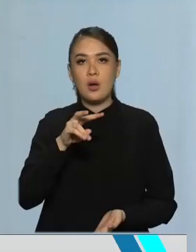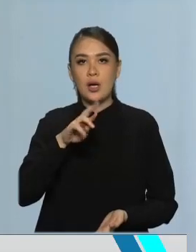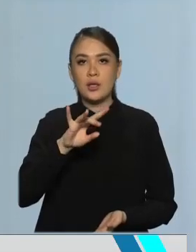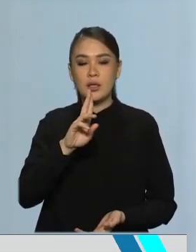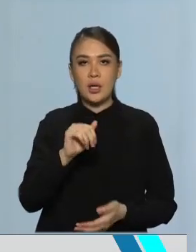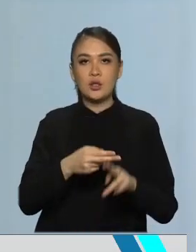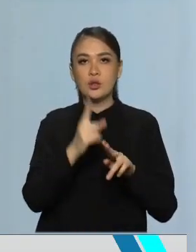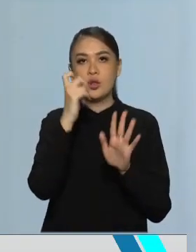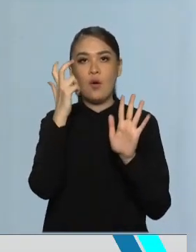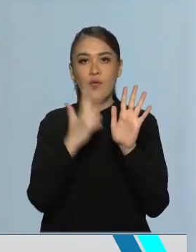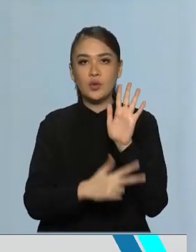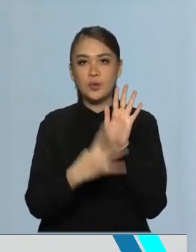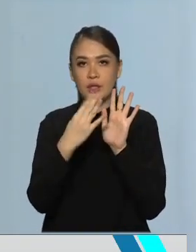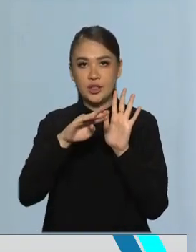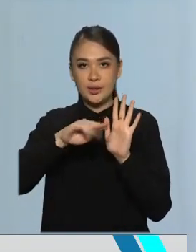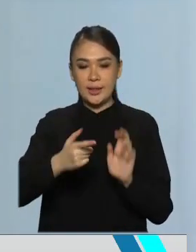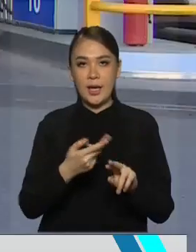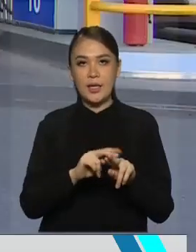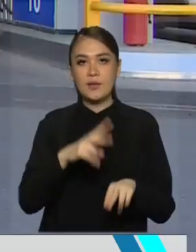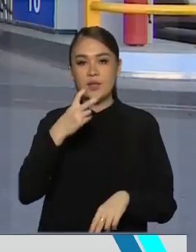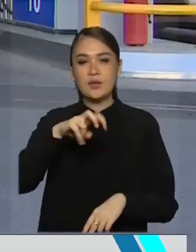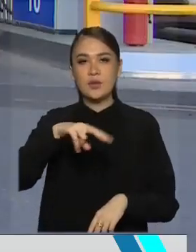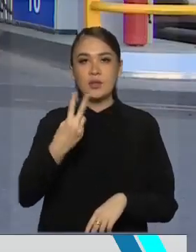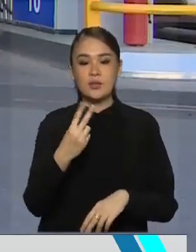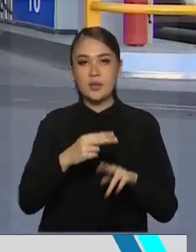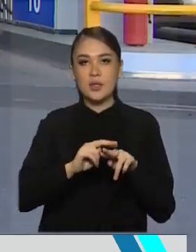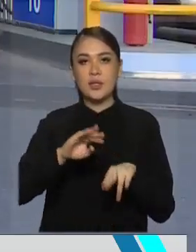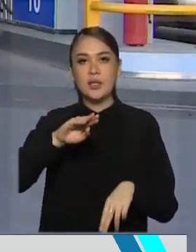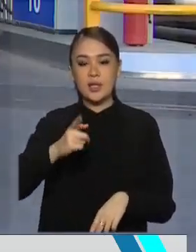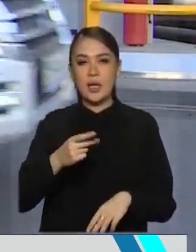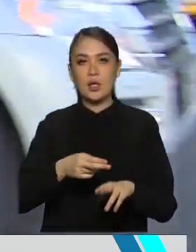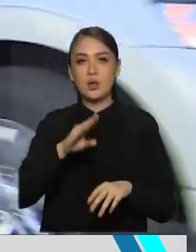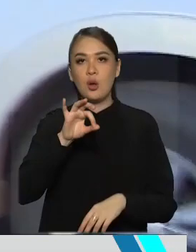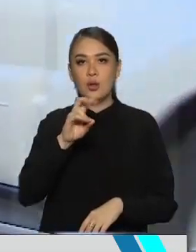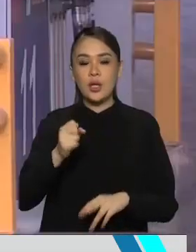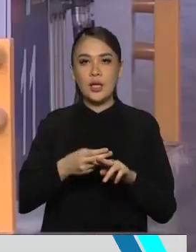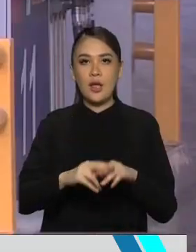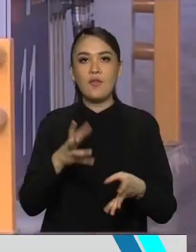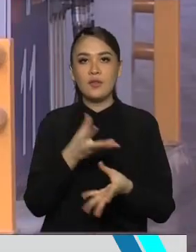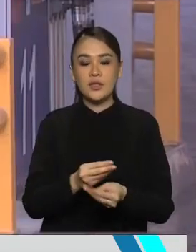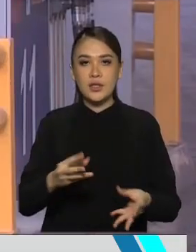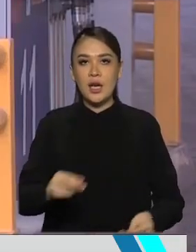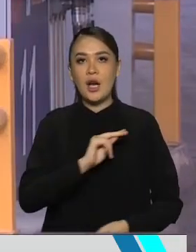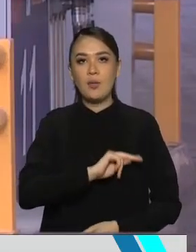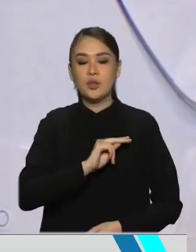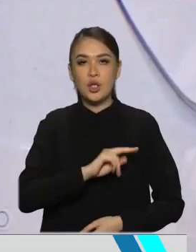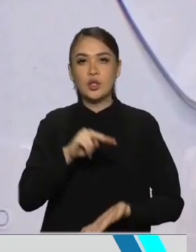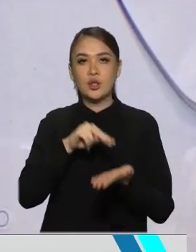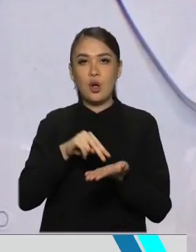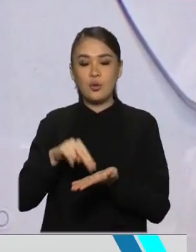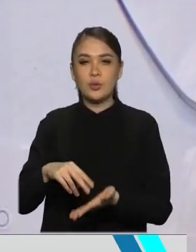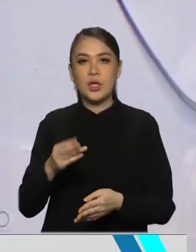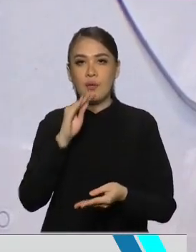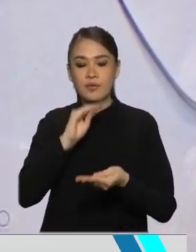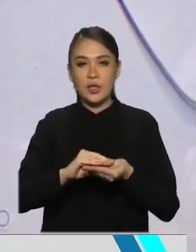составляет 184 тенге. 222 тысячи стоит тонна. До конца весенних полевых работ стоимость дизеля останется